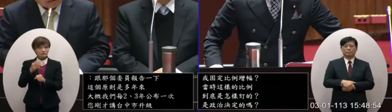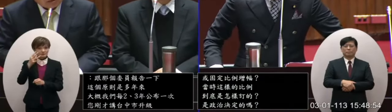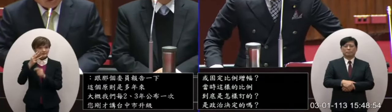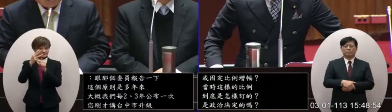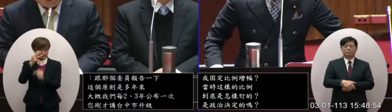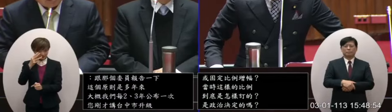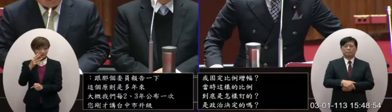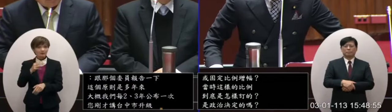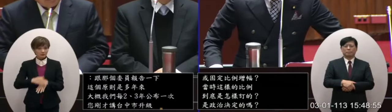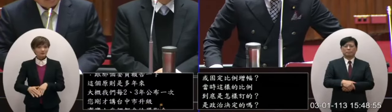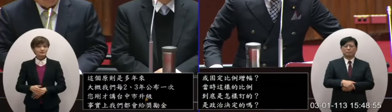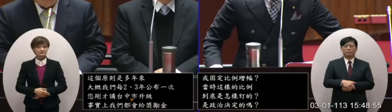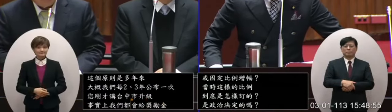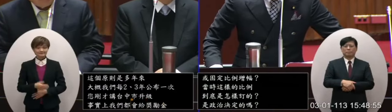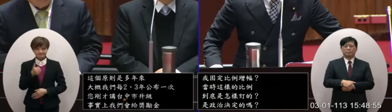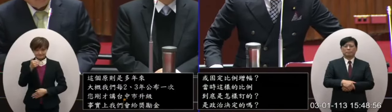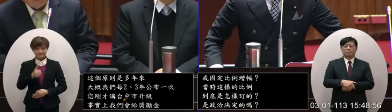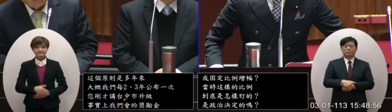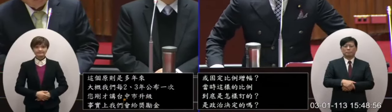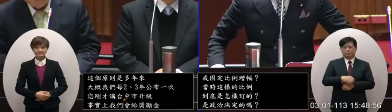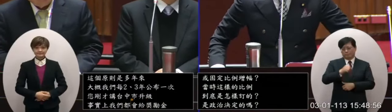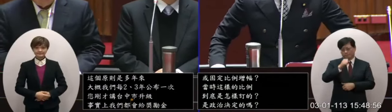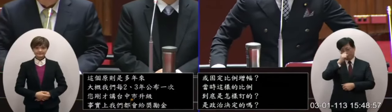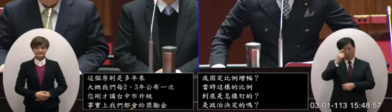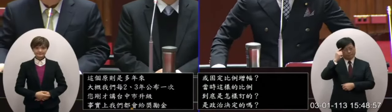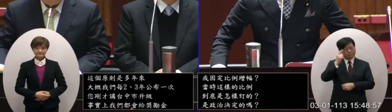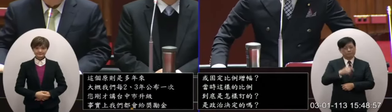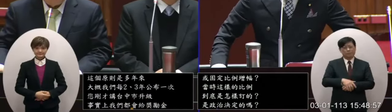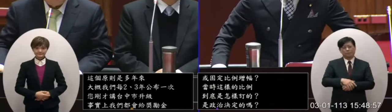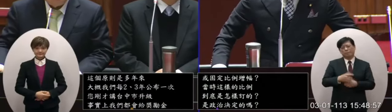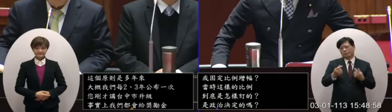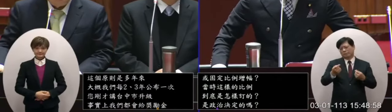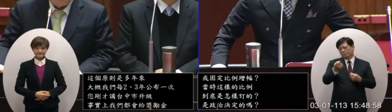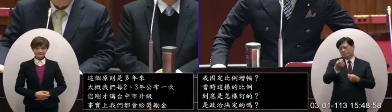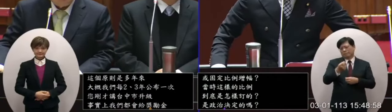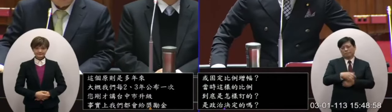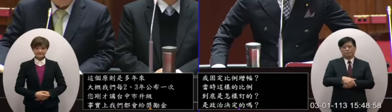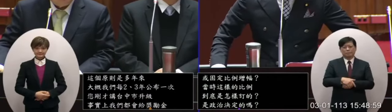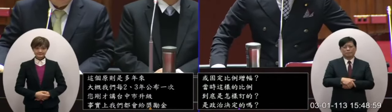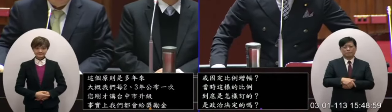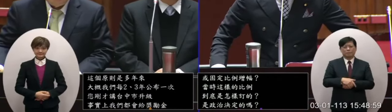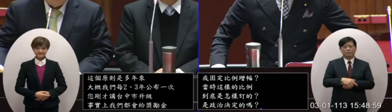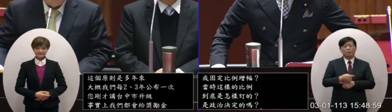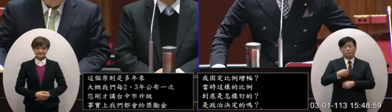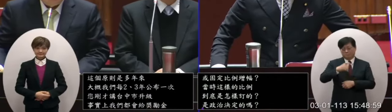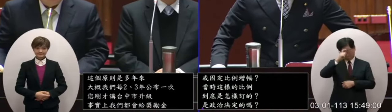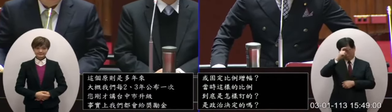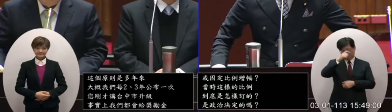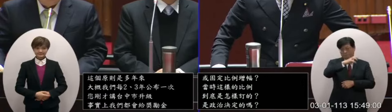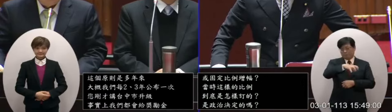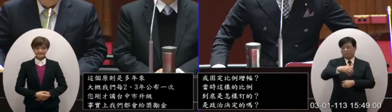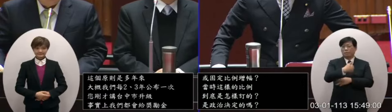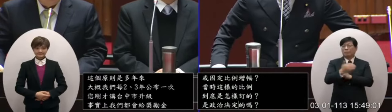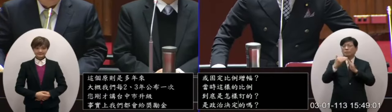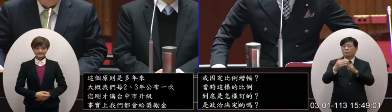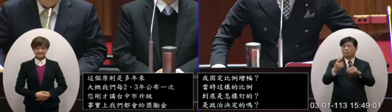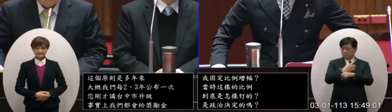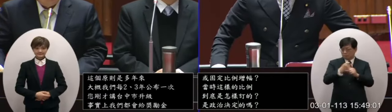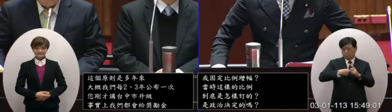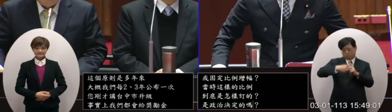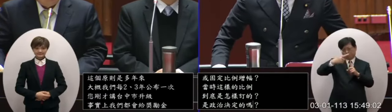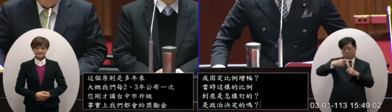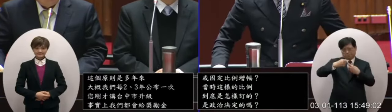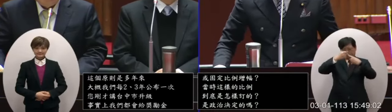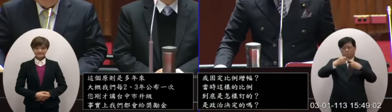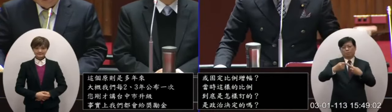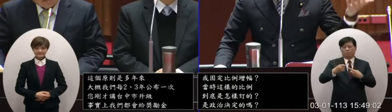奖励金升级。谢谢。 好，我想真还是很少了吼。那我们当然希望各县市的都是第一级啦。